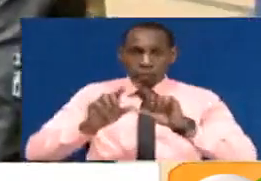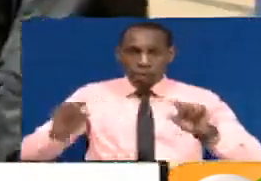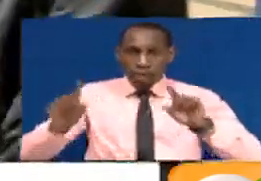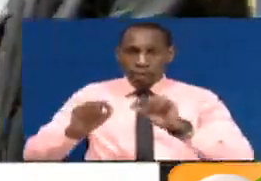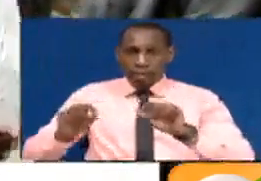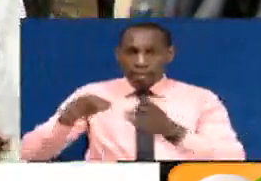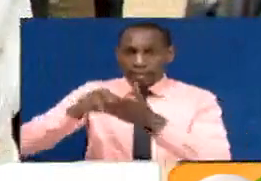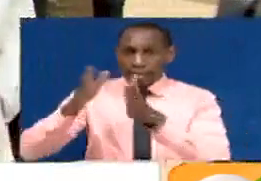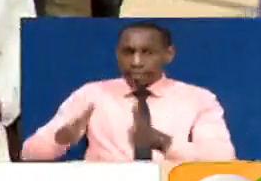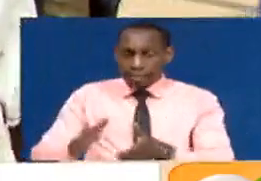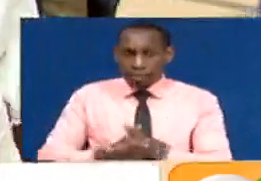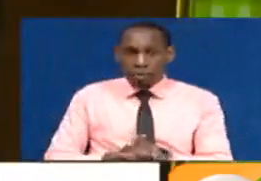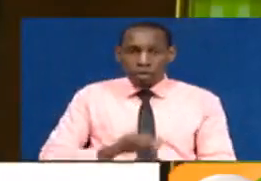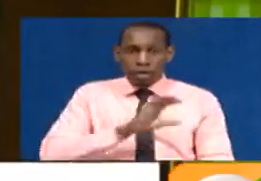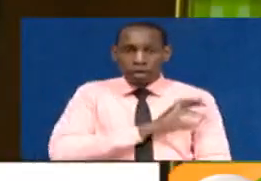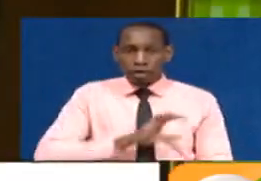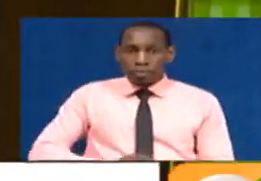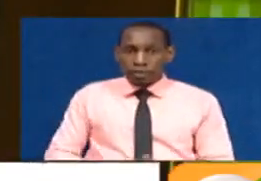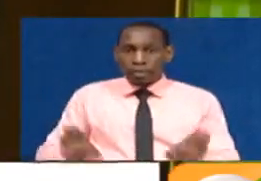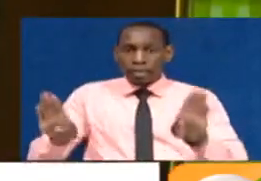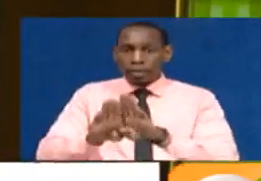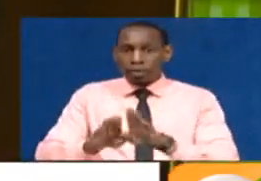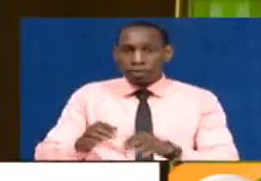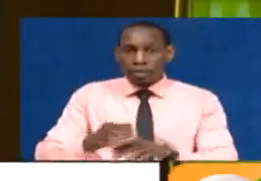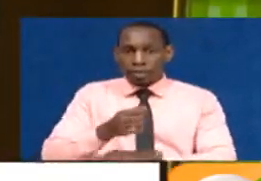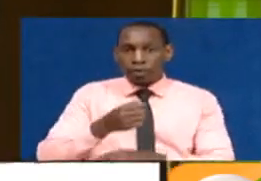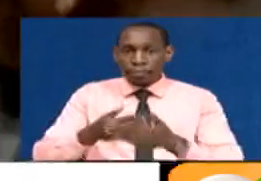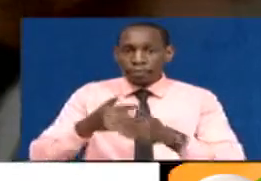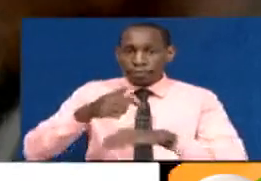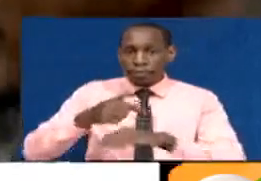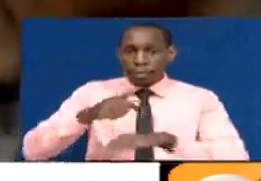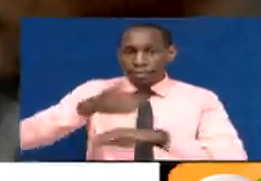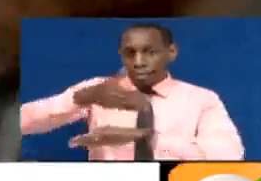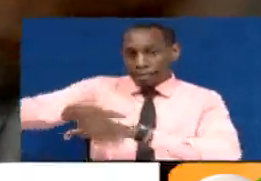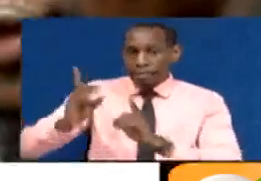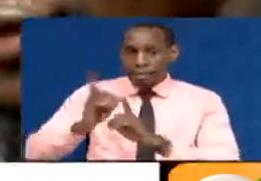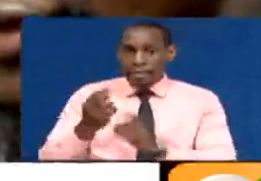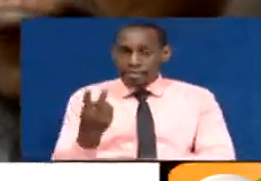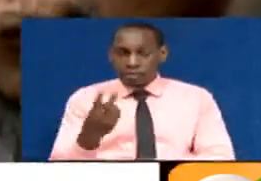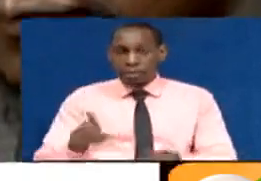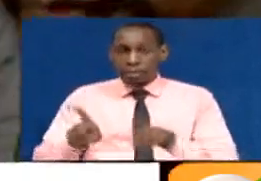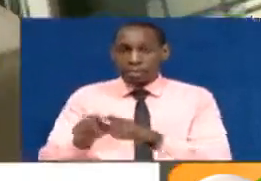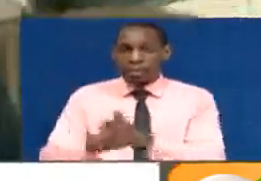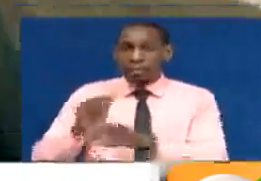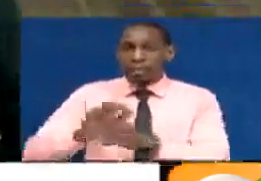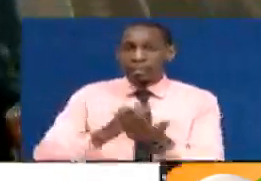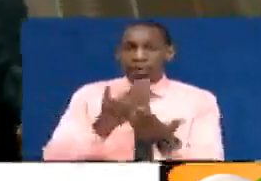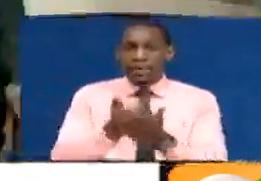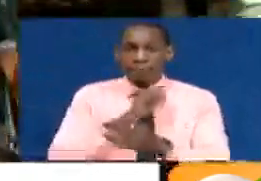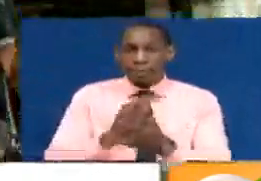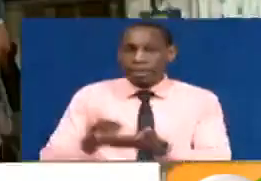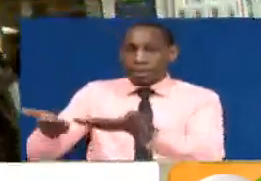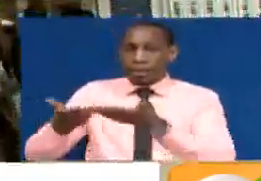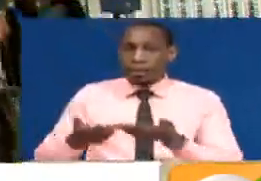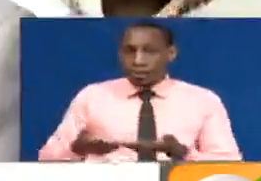Kulingana nao, tume hiyo ilifunga milango kabla ya saa 6 usiku wa tarehe 2 wakati ambapo walifika